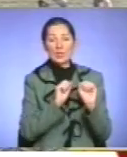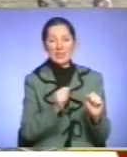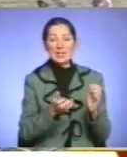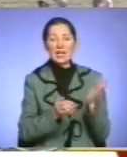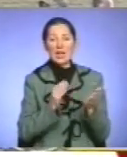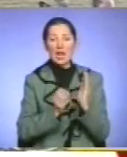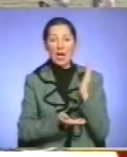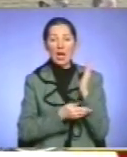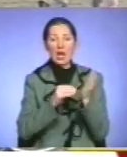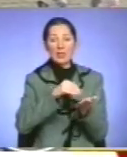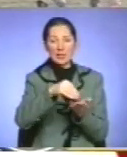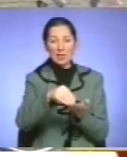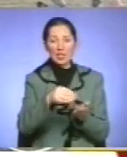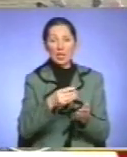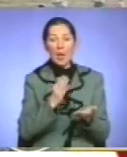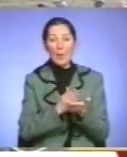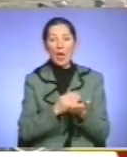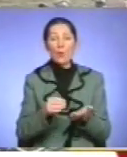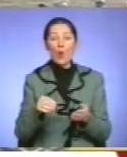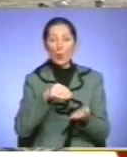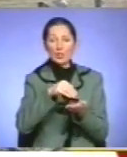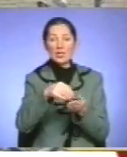маємо створити 10 гектарів.